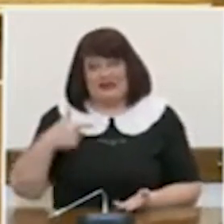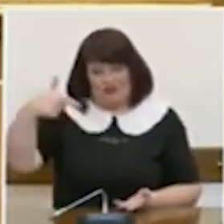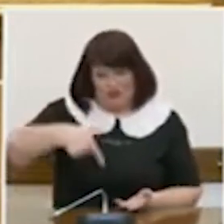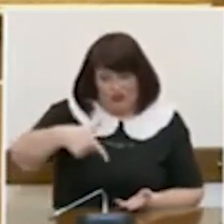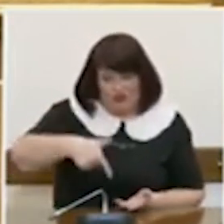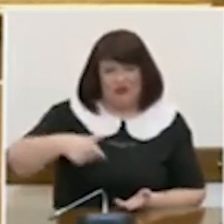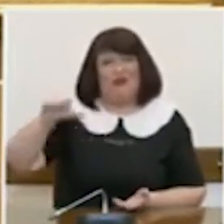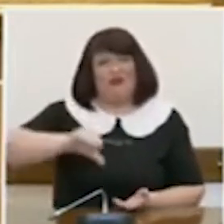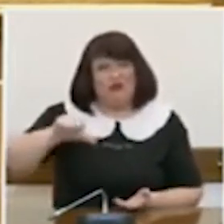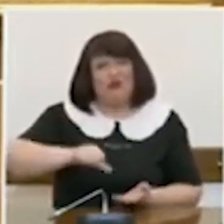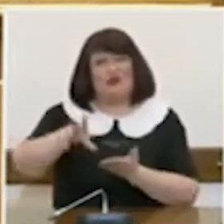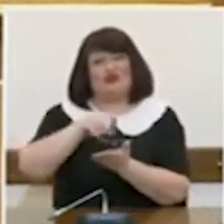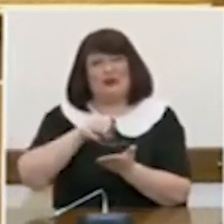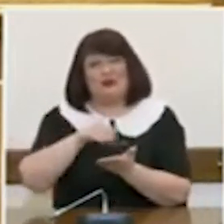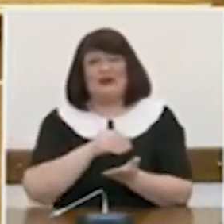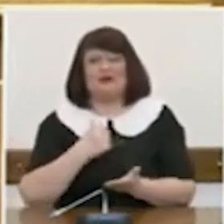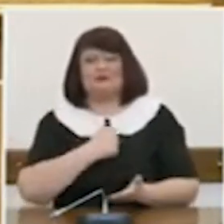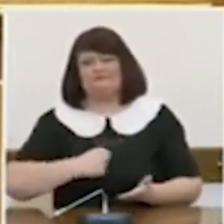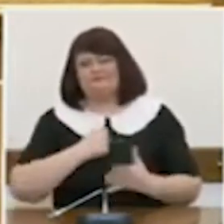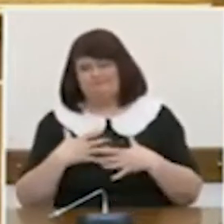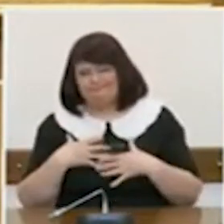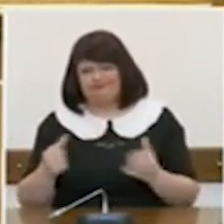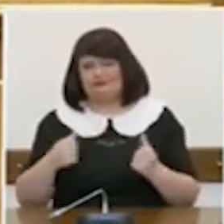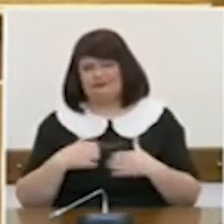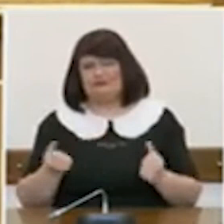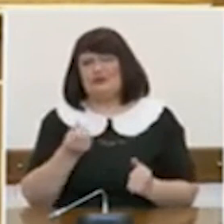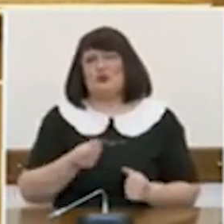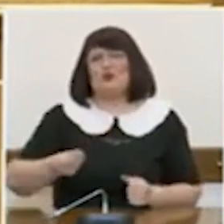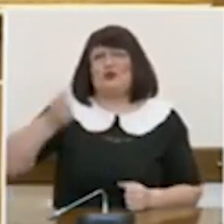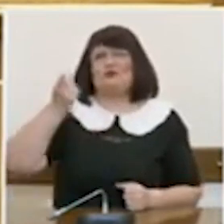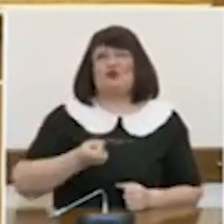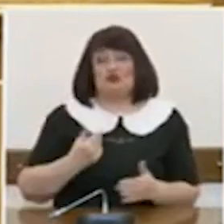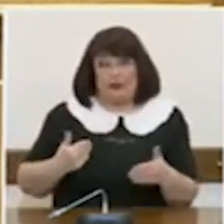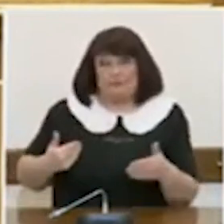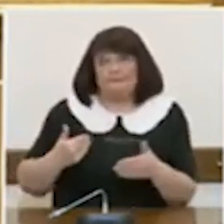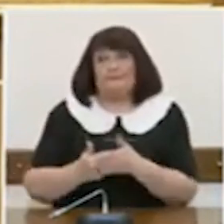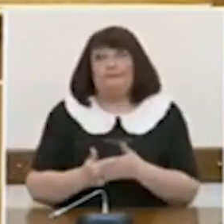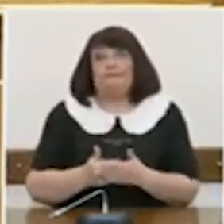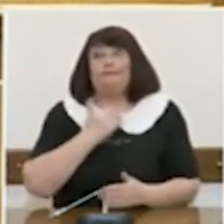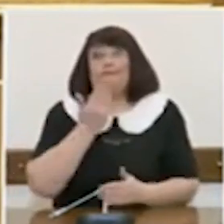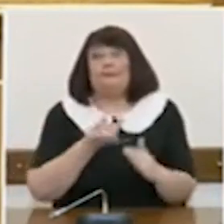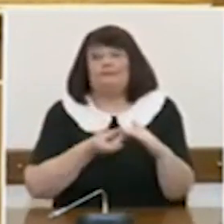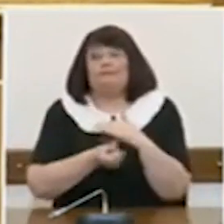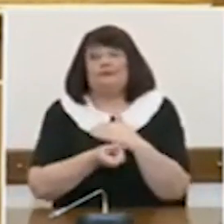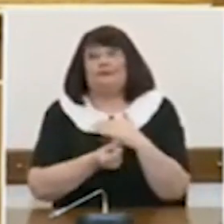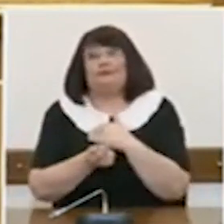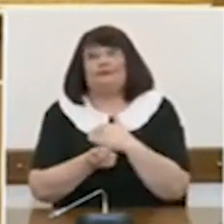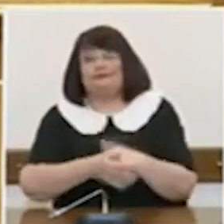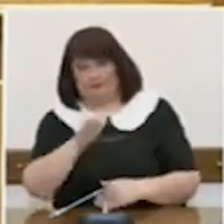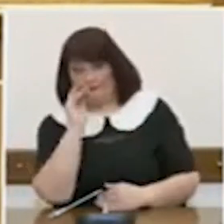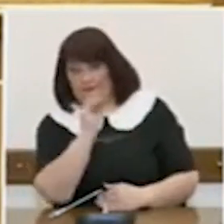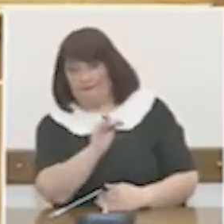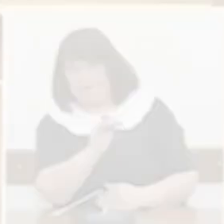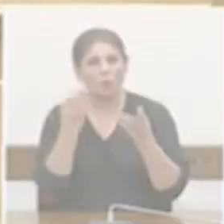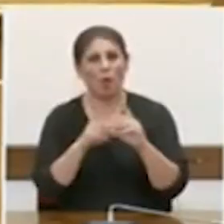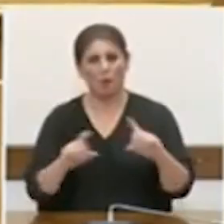δυσαρέσκεια μεγαλώνει, το ξέρετε, ότι δεν υπάρχουν πλέον άλλα περιθώρια διαφυγής. Γι' αυτό και βγάλατε το τελευταίο πυροτέχνημα, την επιστολή προς την